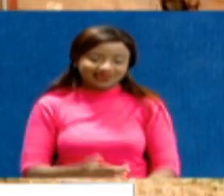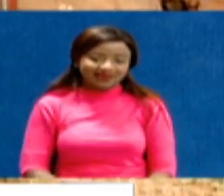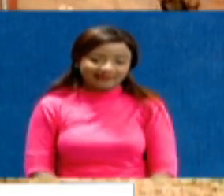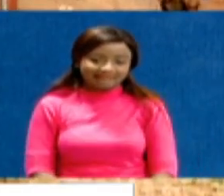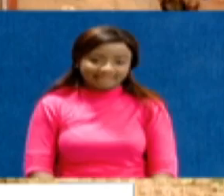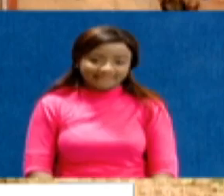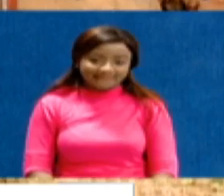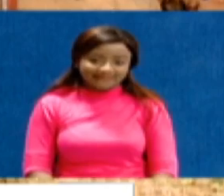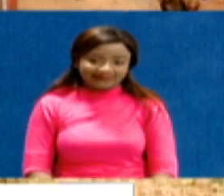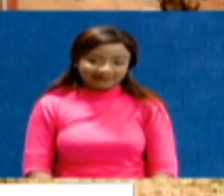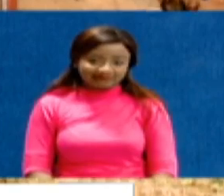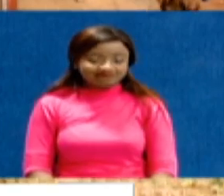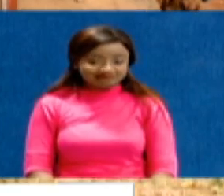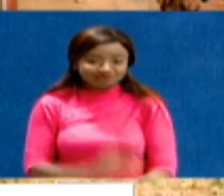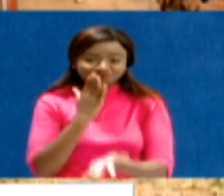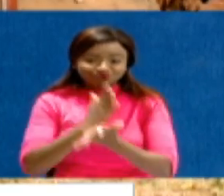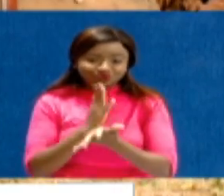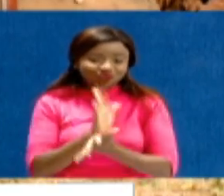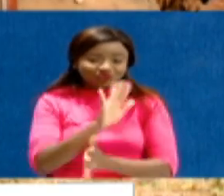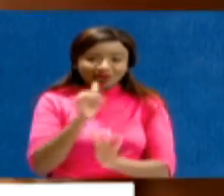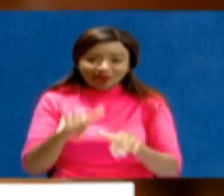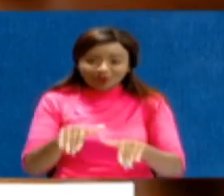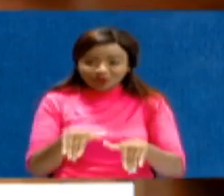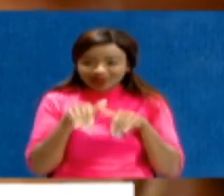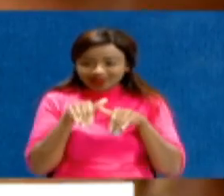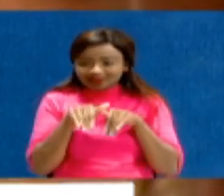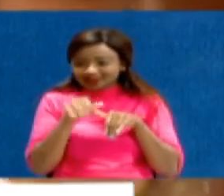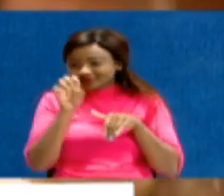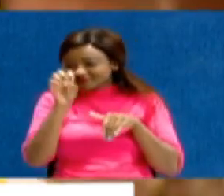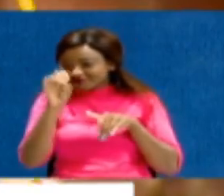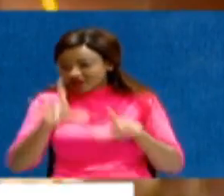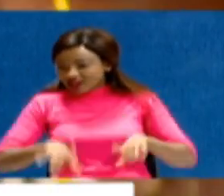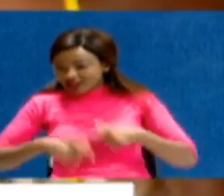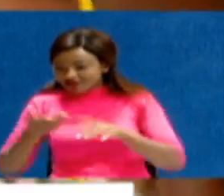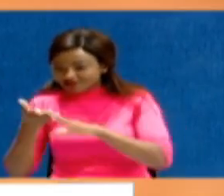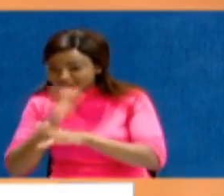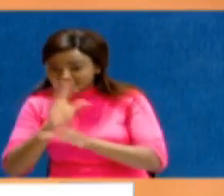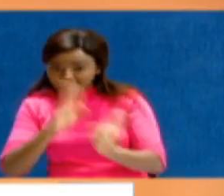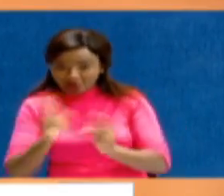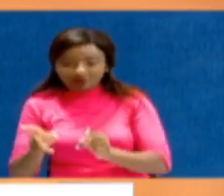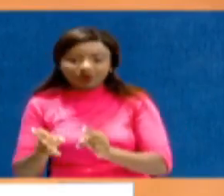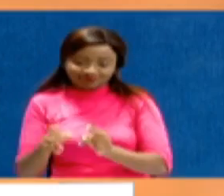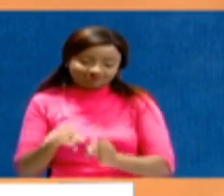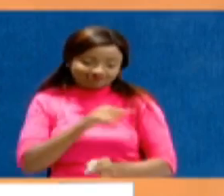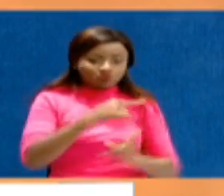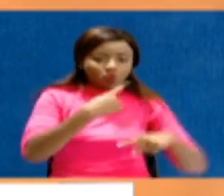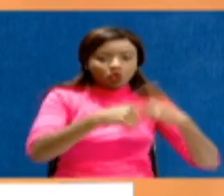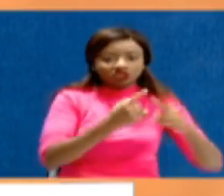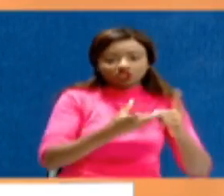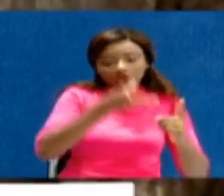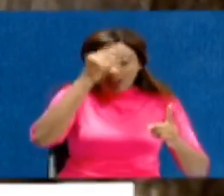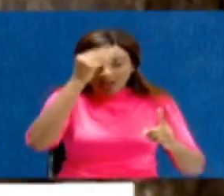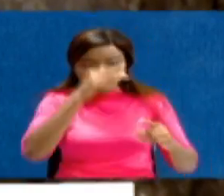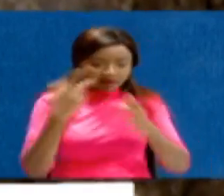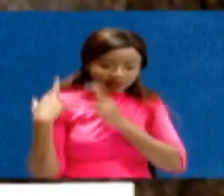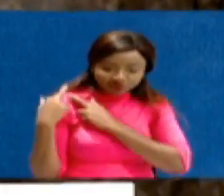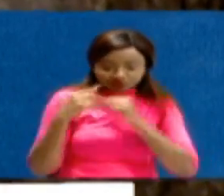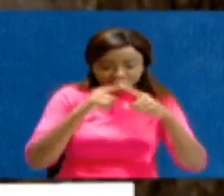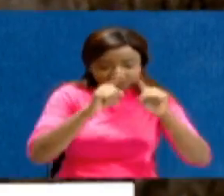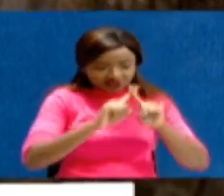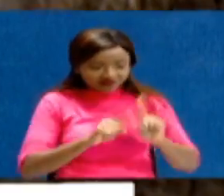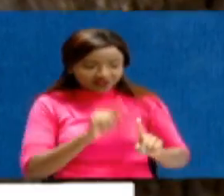Anaposubiri hali ya kawaida kurejea, msichana huyu husaidia katika kazi za nyumbani, kujifunza majukumu tofauti kutoka kwa mamake na